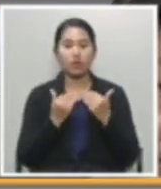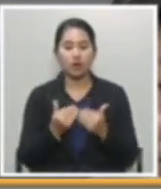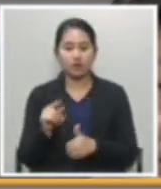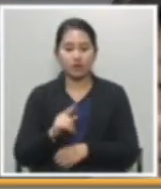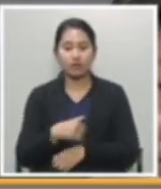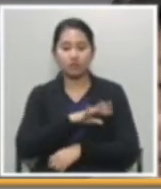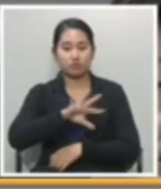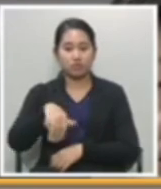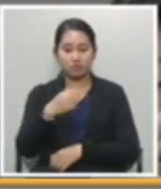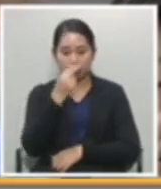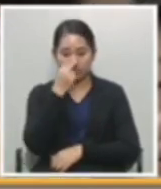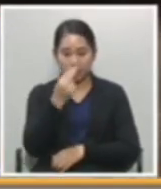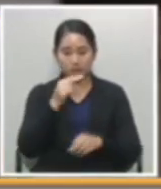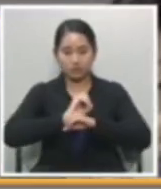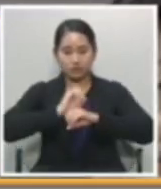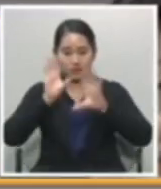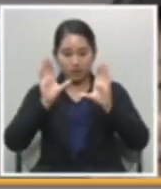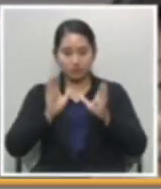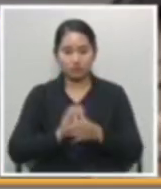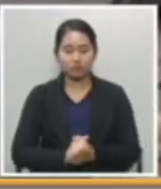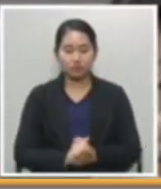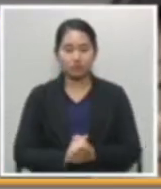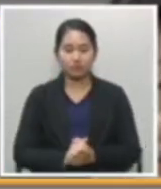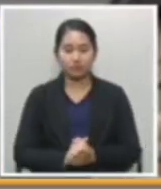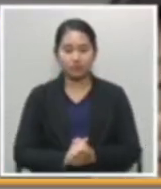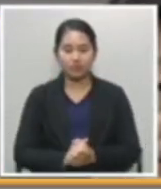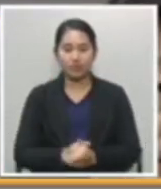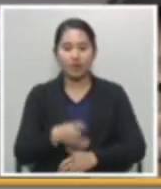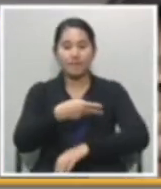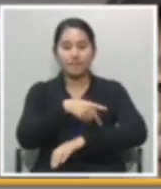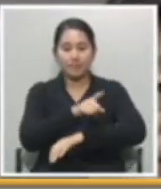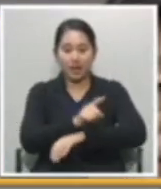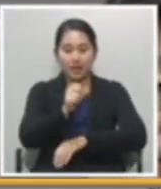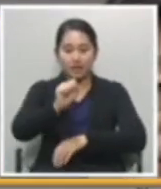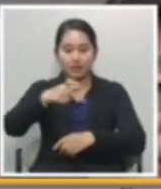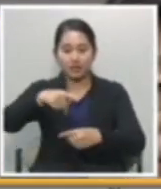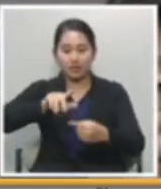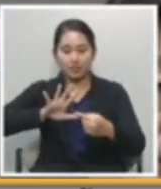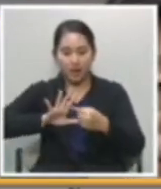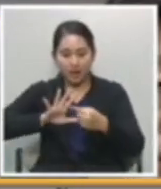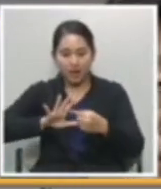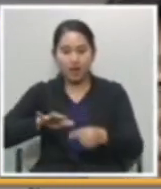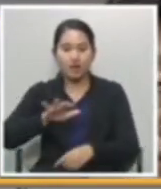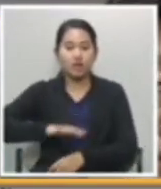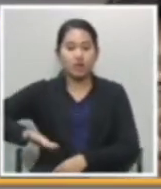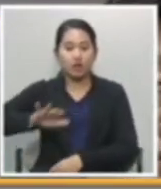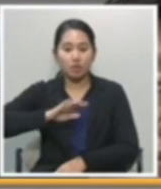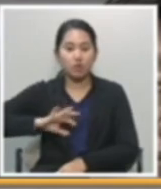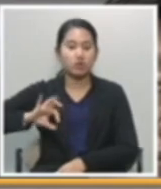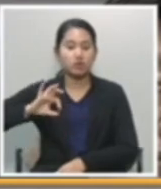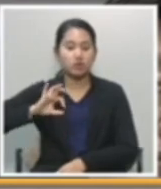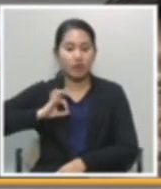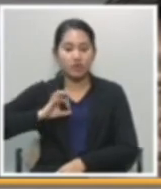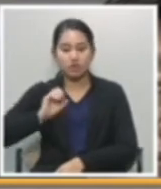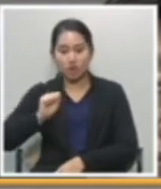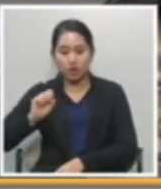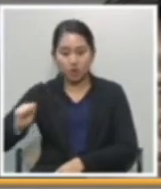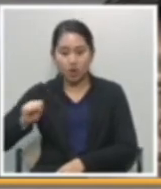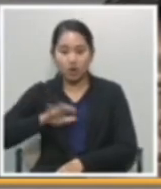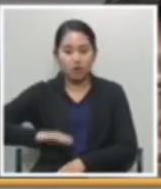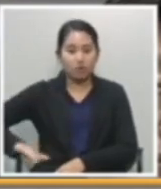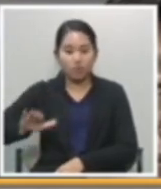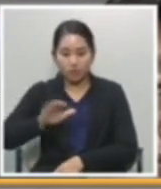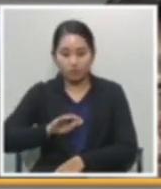ประจักษ์แล้วนะครับนะว่าประธานสภาก็ดีพวกเราส.ส.ทุกคนเนี่ยนะครับทั้งหมดเนี่ยนะ